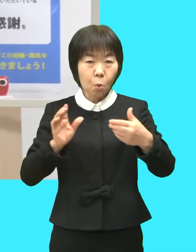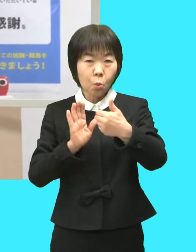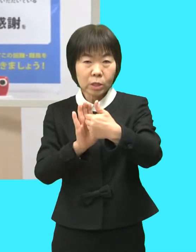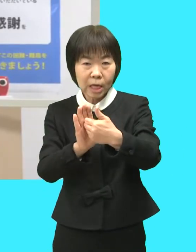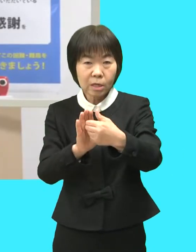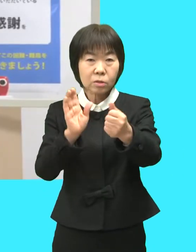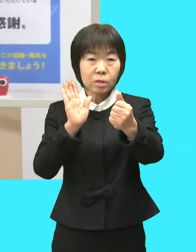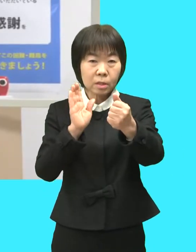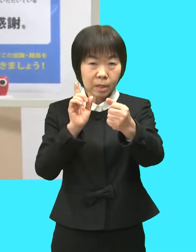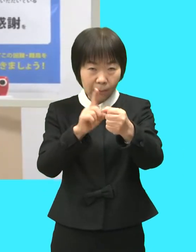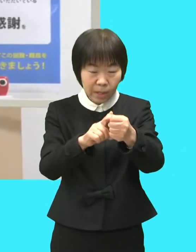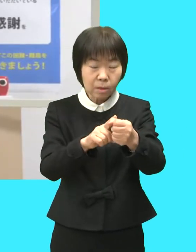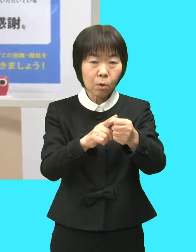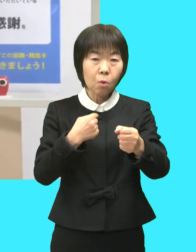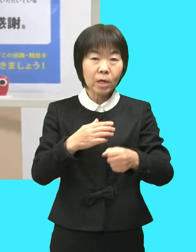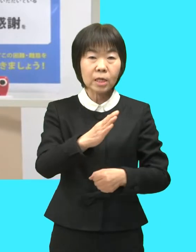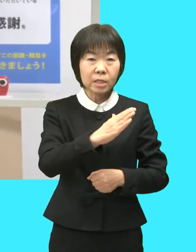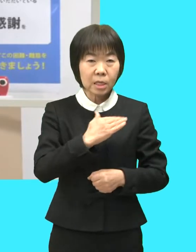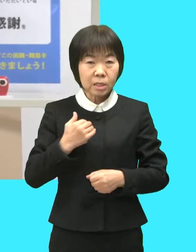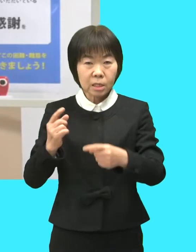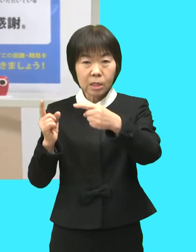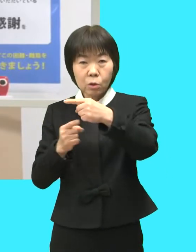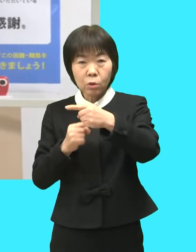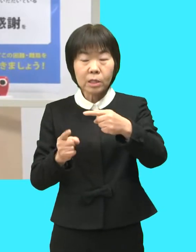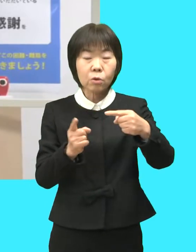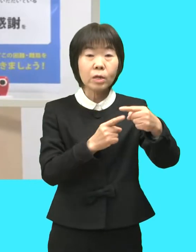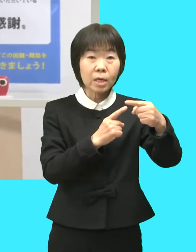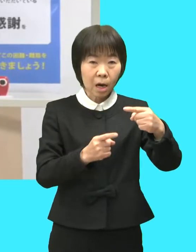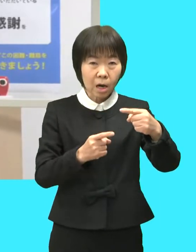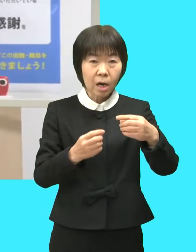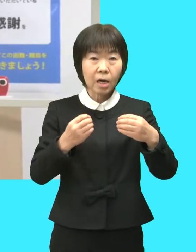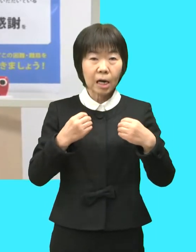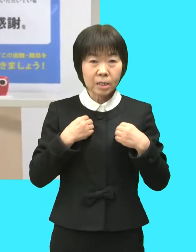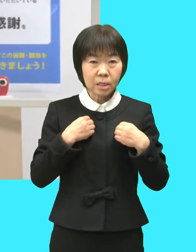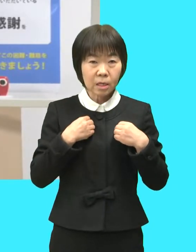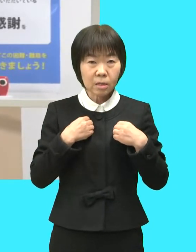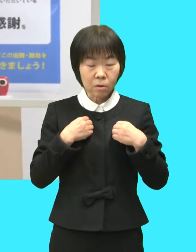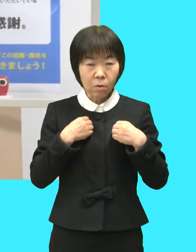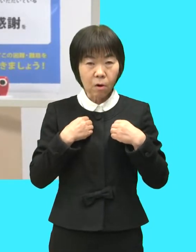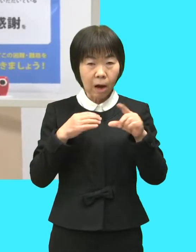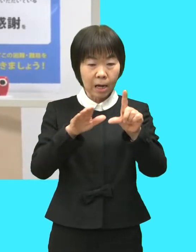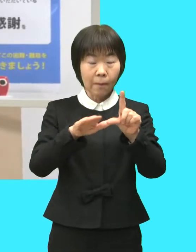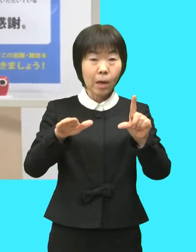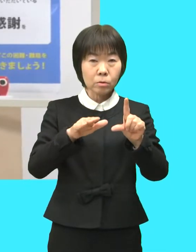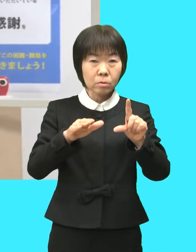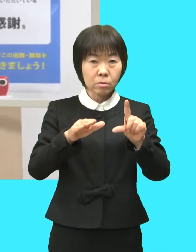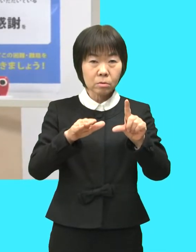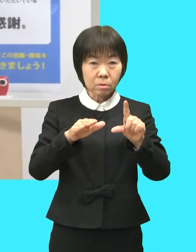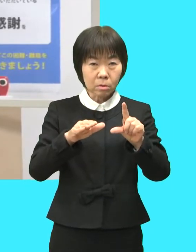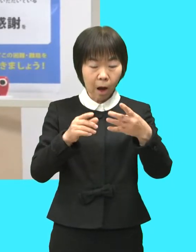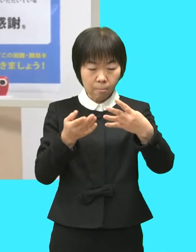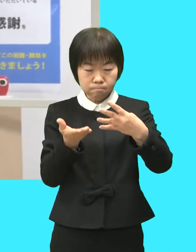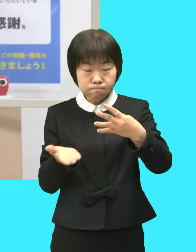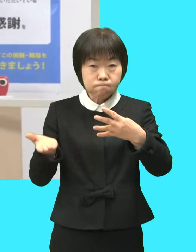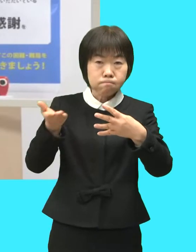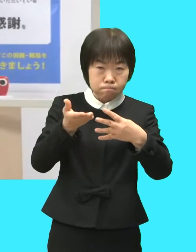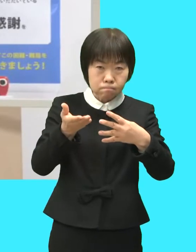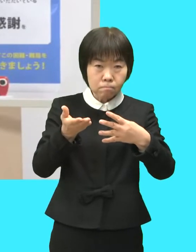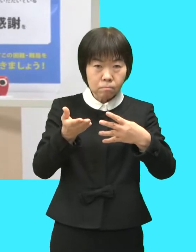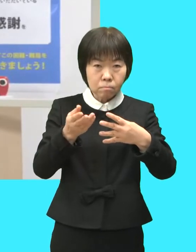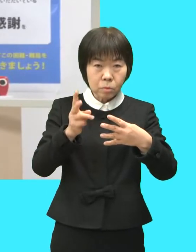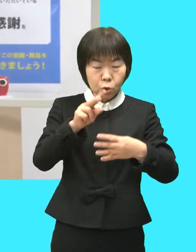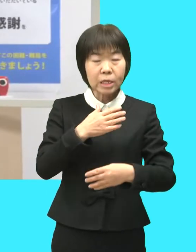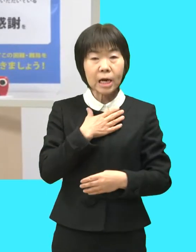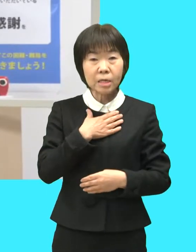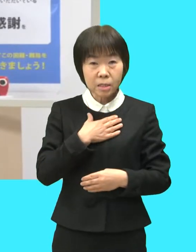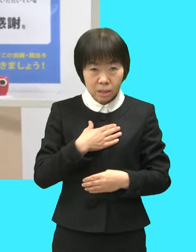ぐためにも、私たち一人一人が感染のステージが1段階悪化したことを認識を